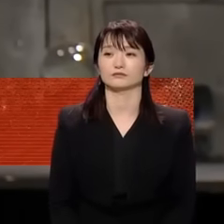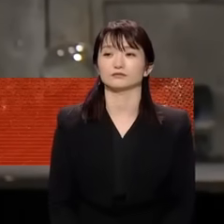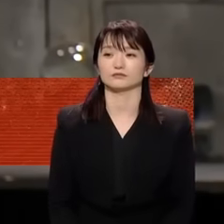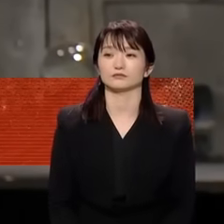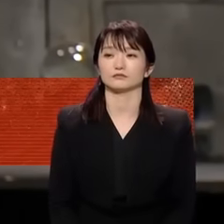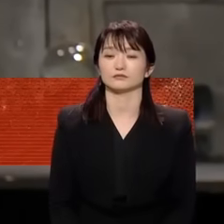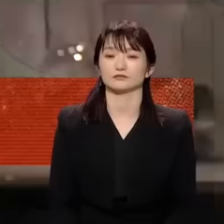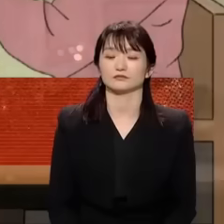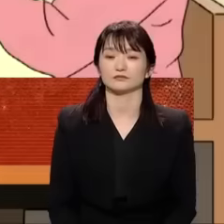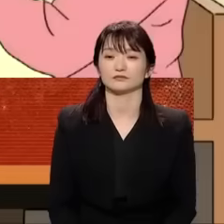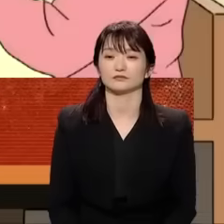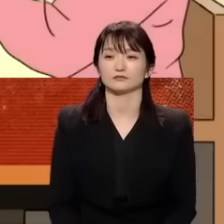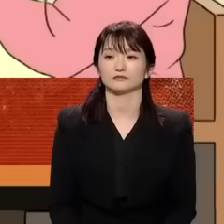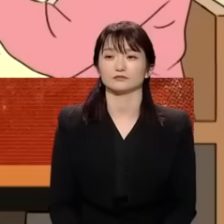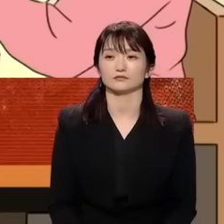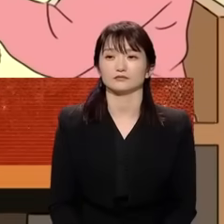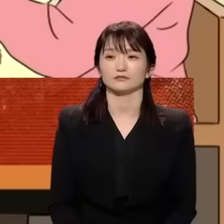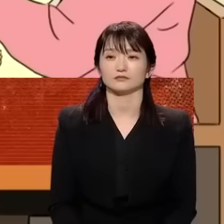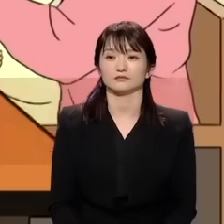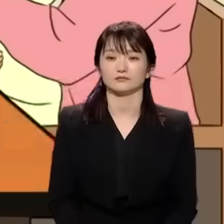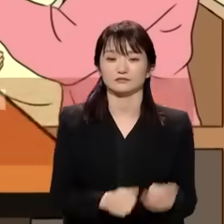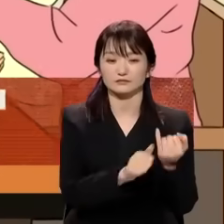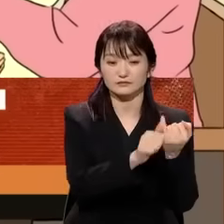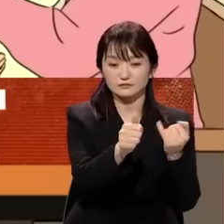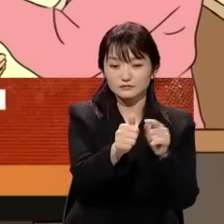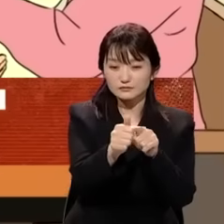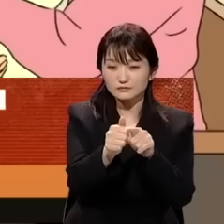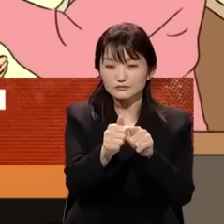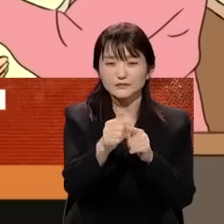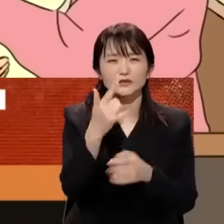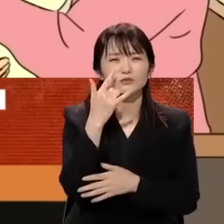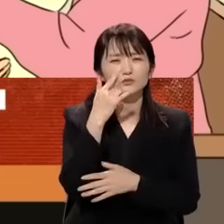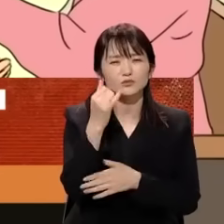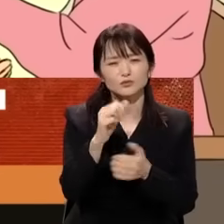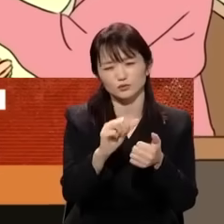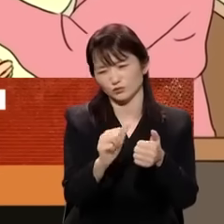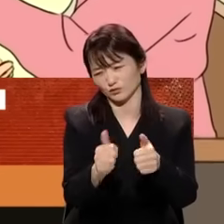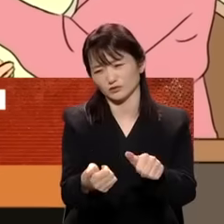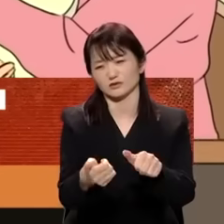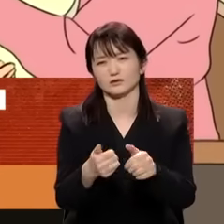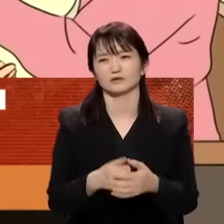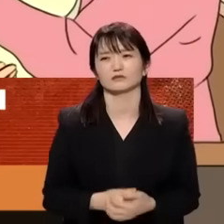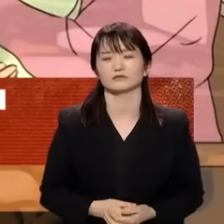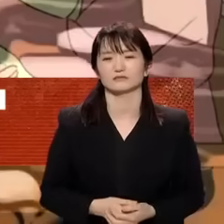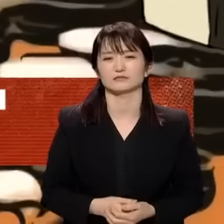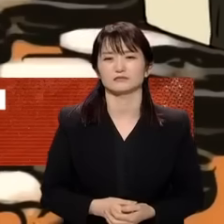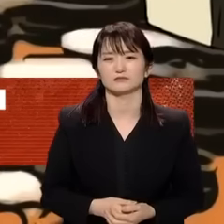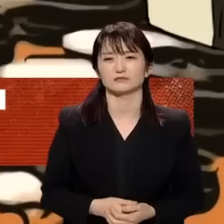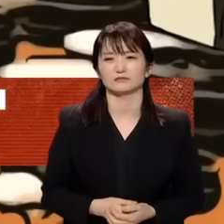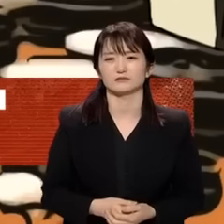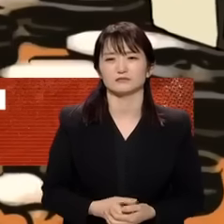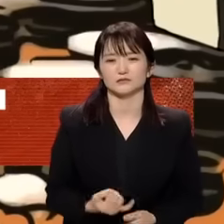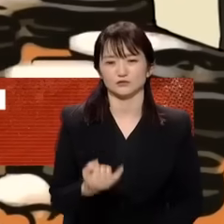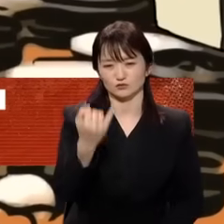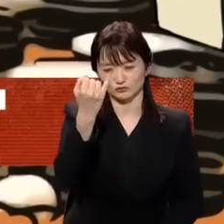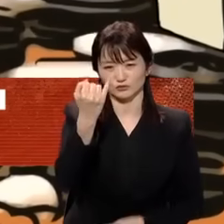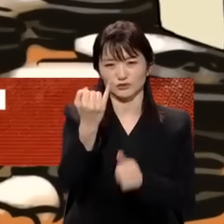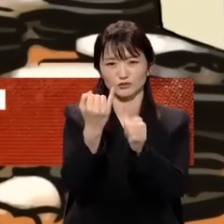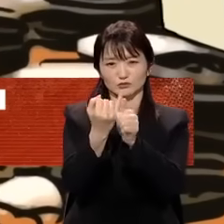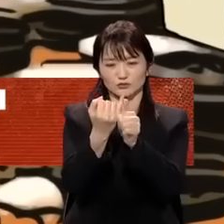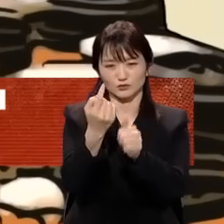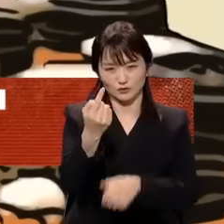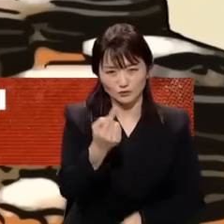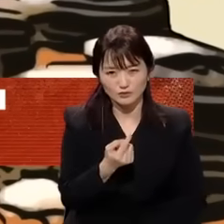결혼에서 시댁 될 부모님이 일찍 세상을 떠나셨던 거예요 그래서 누나의 부부가 대신 나온 건데이